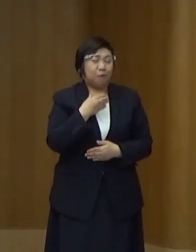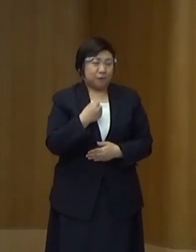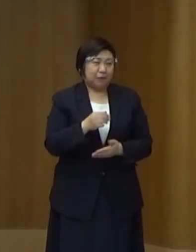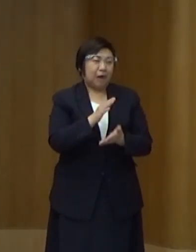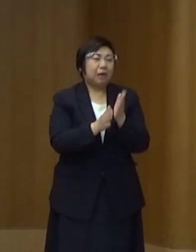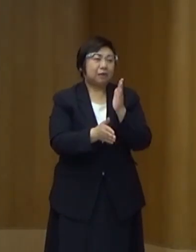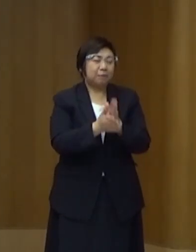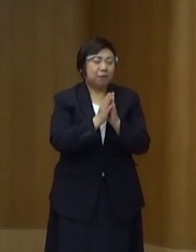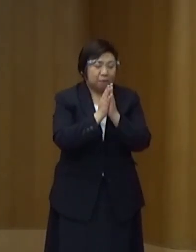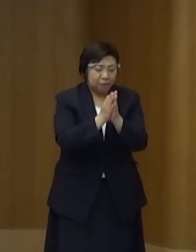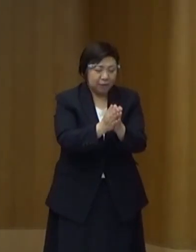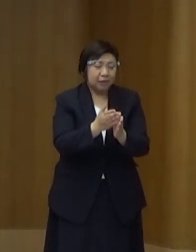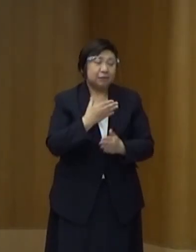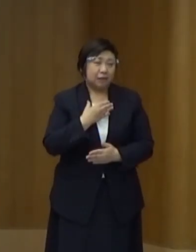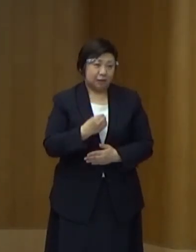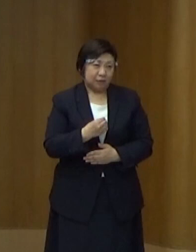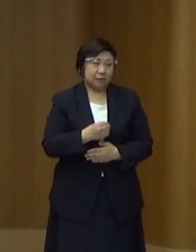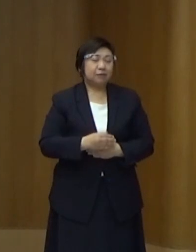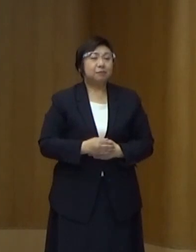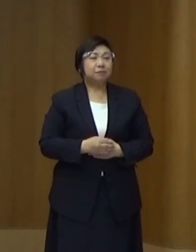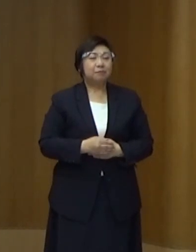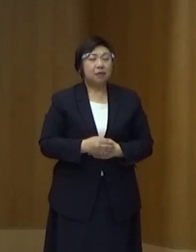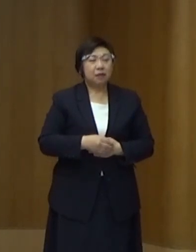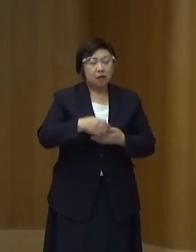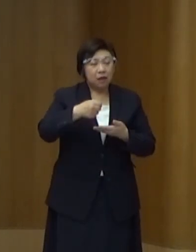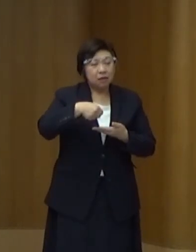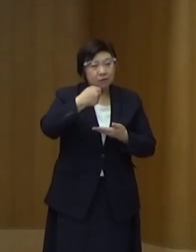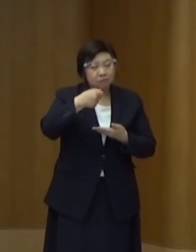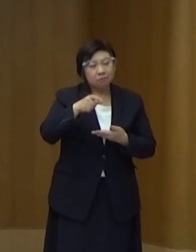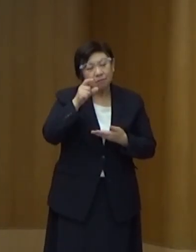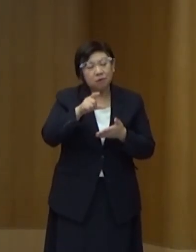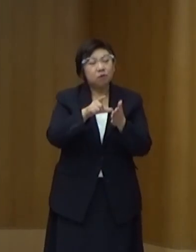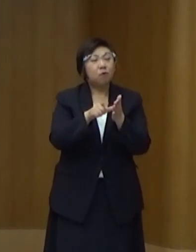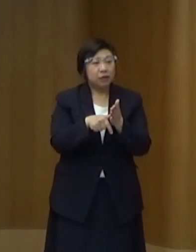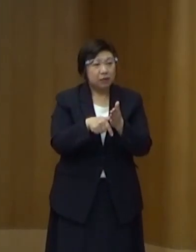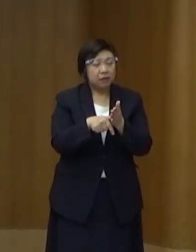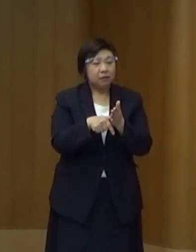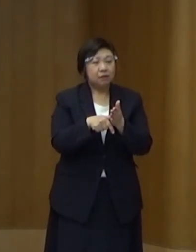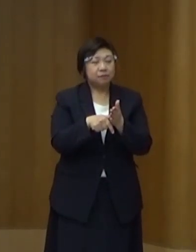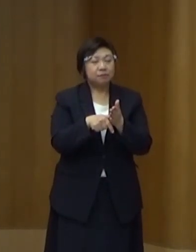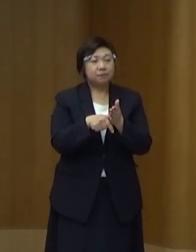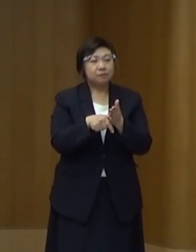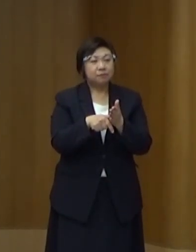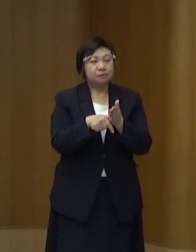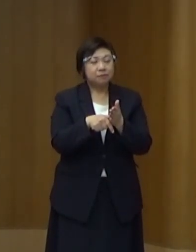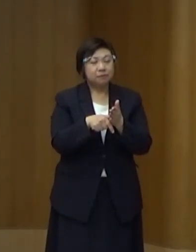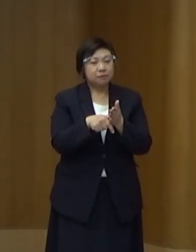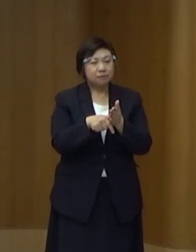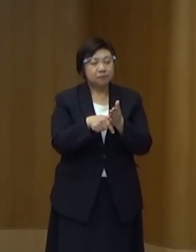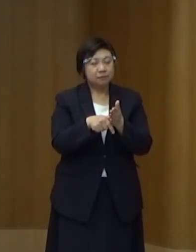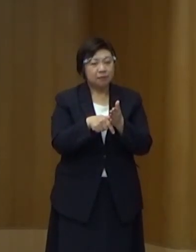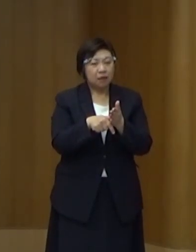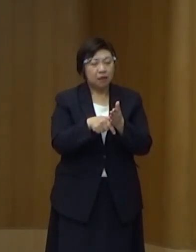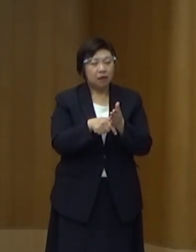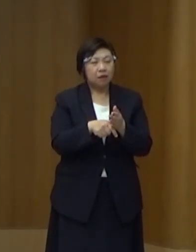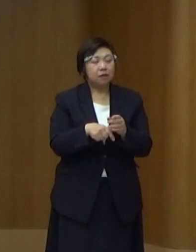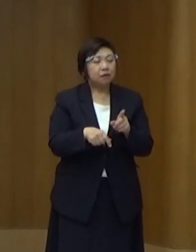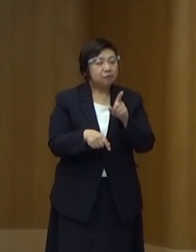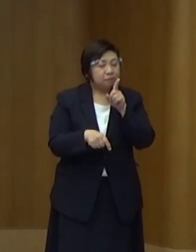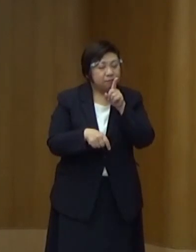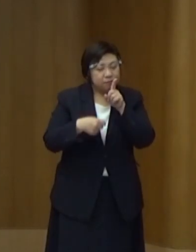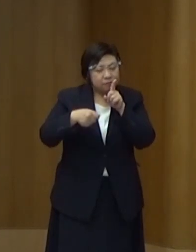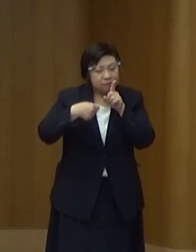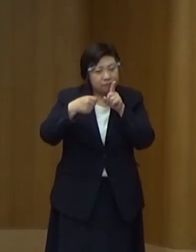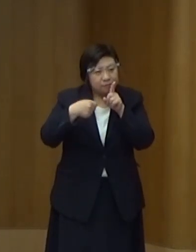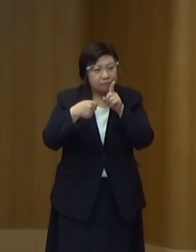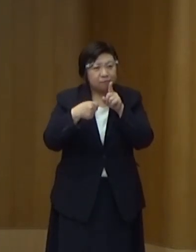願いいたします。また飲食をされる際、飲食をする際ですけども、黙食のキーワードを思